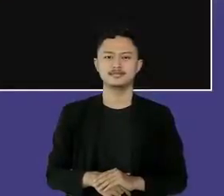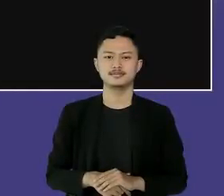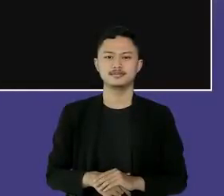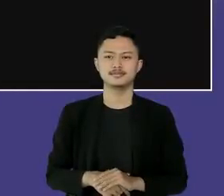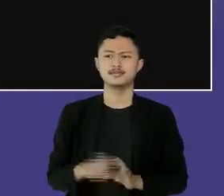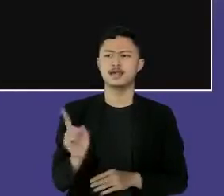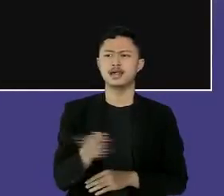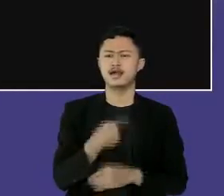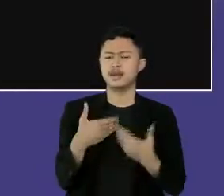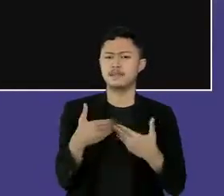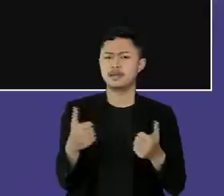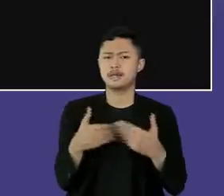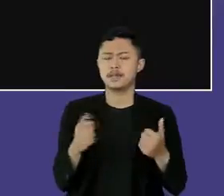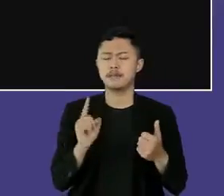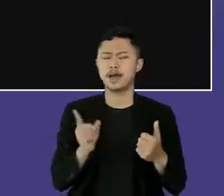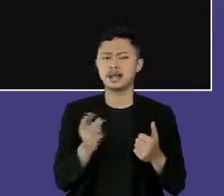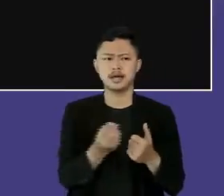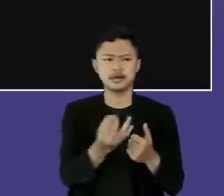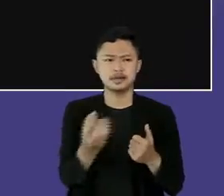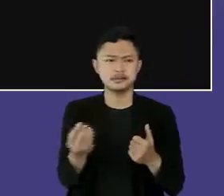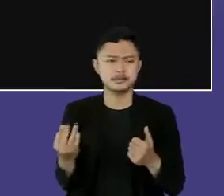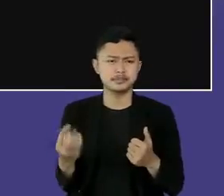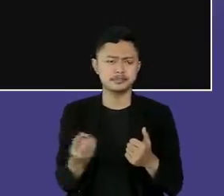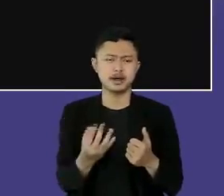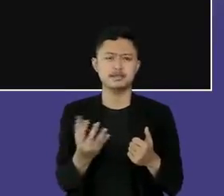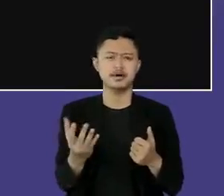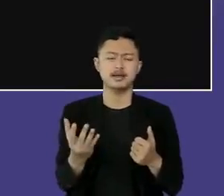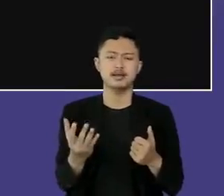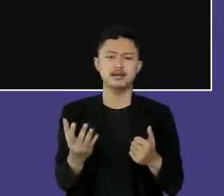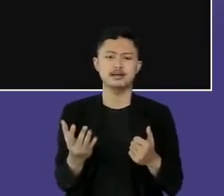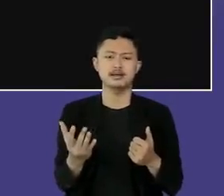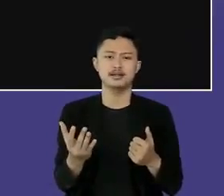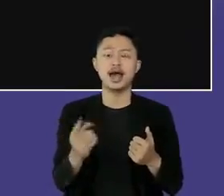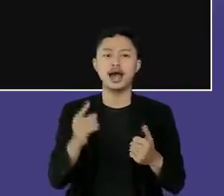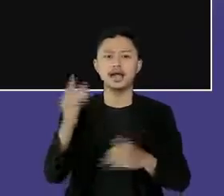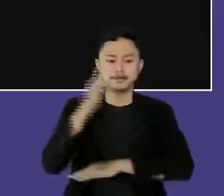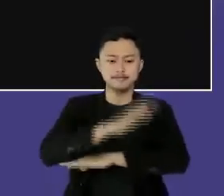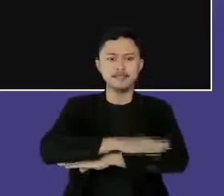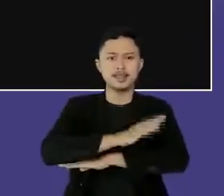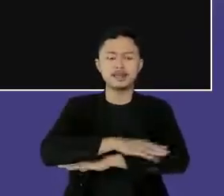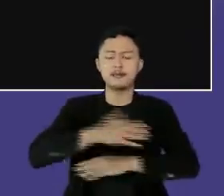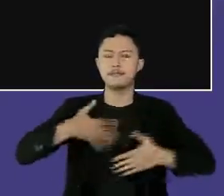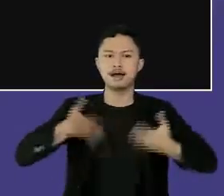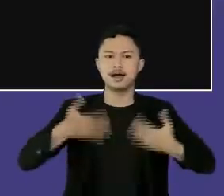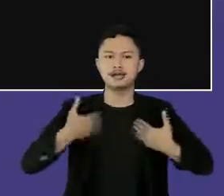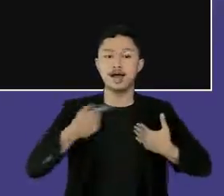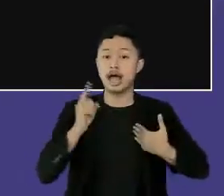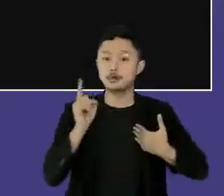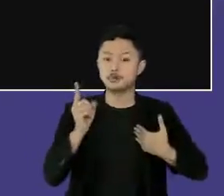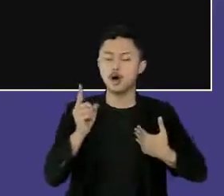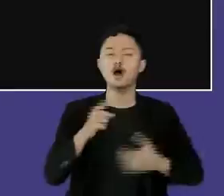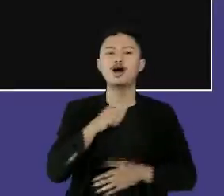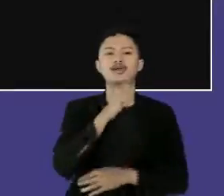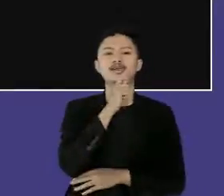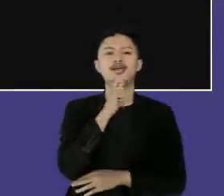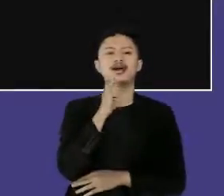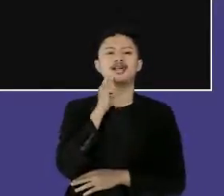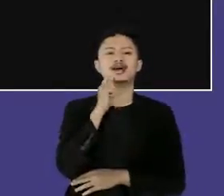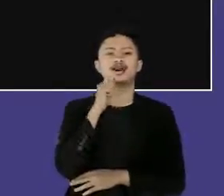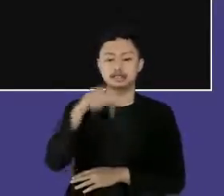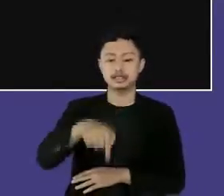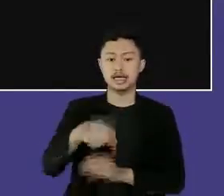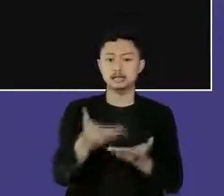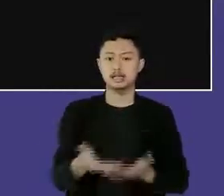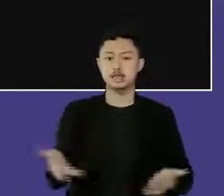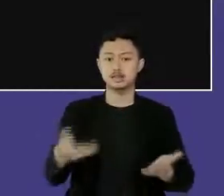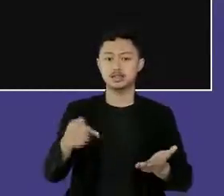dan kami menyiapkan recovery yang mengembirakan karena ternyata